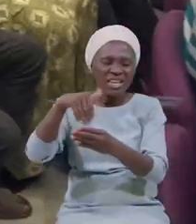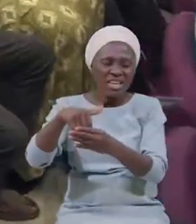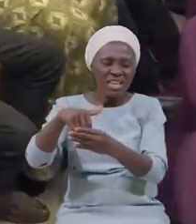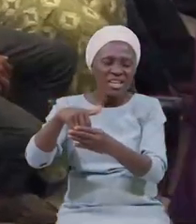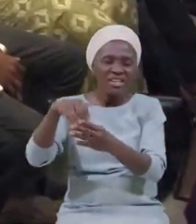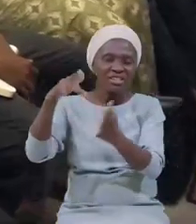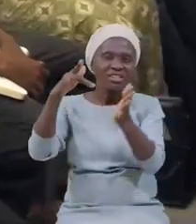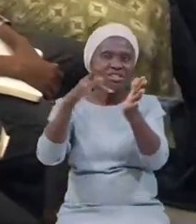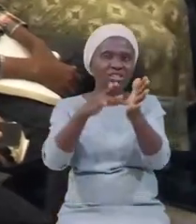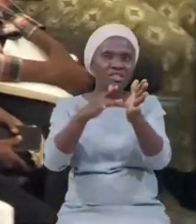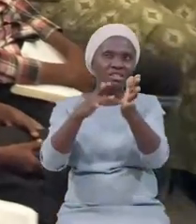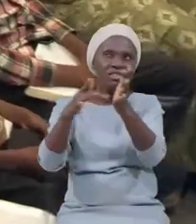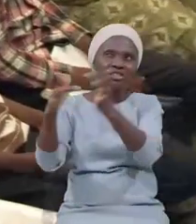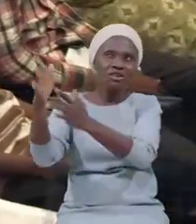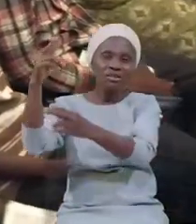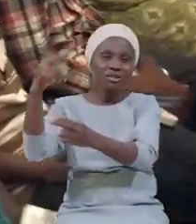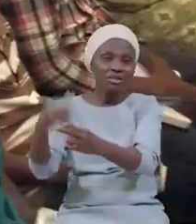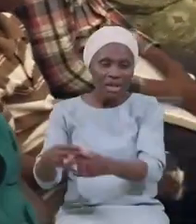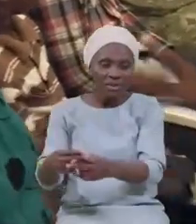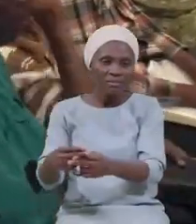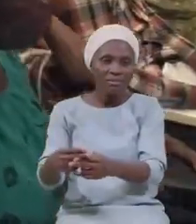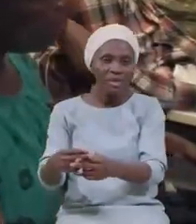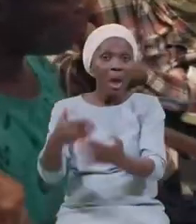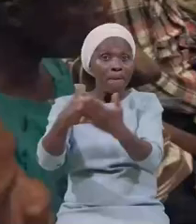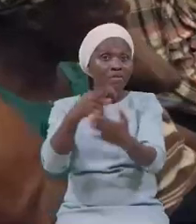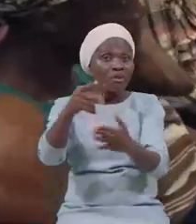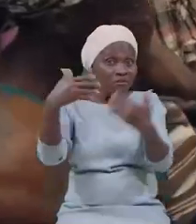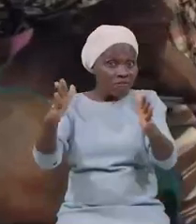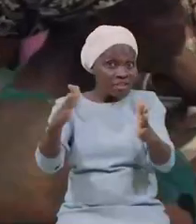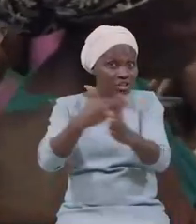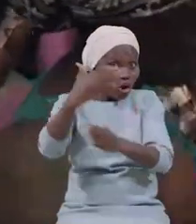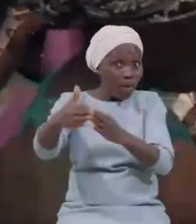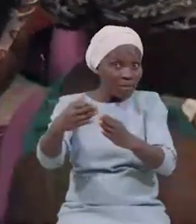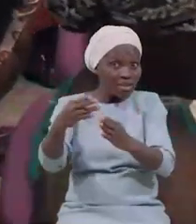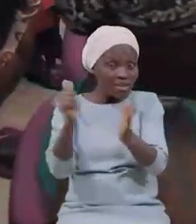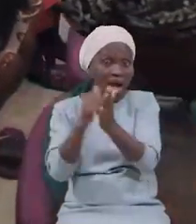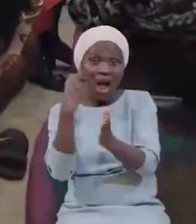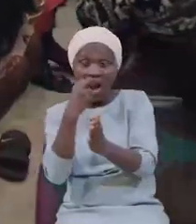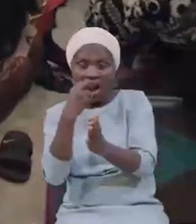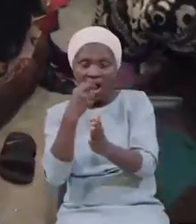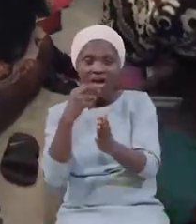au nom de Jésus. Avant de finir la phrase, ils vont fuir.